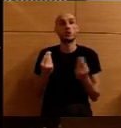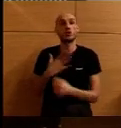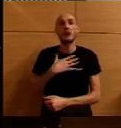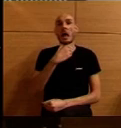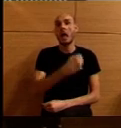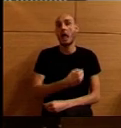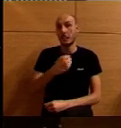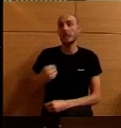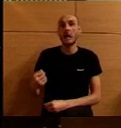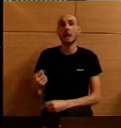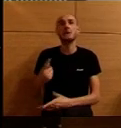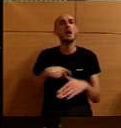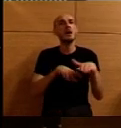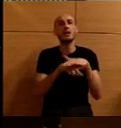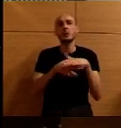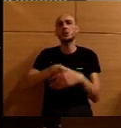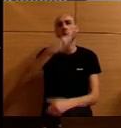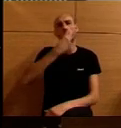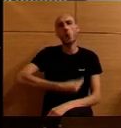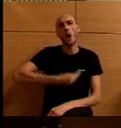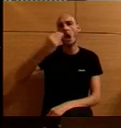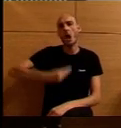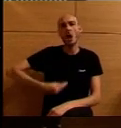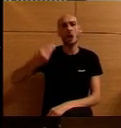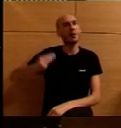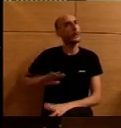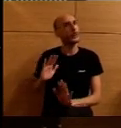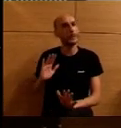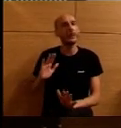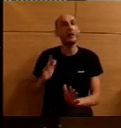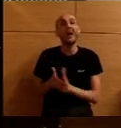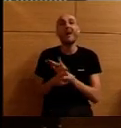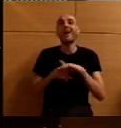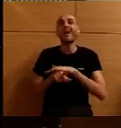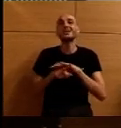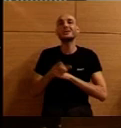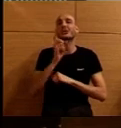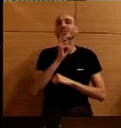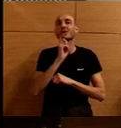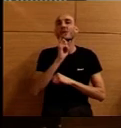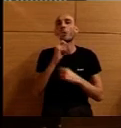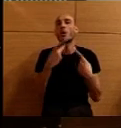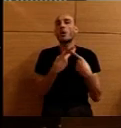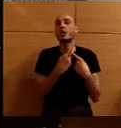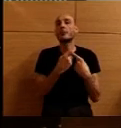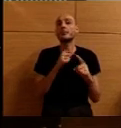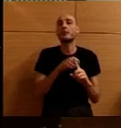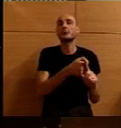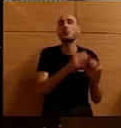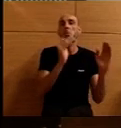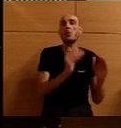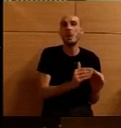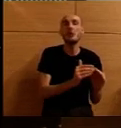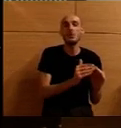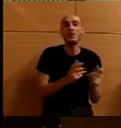que serien candidats al Nobel. Per gestionar bé una administració, que vol dir reduir la pressió tributària i ampliar